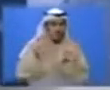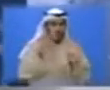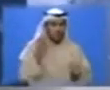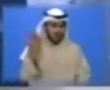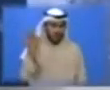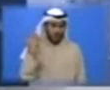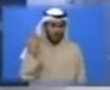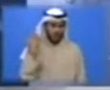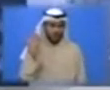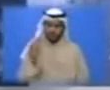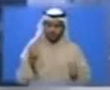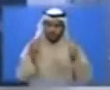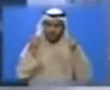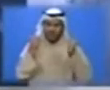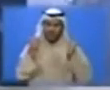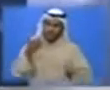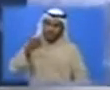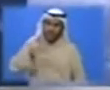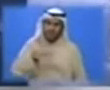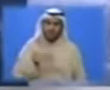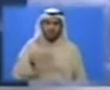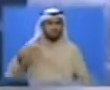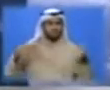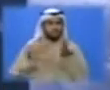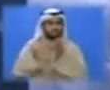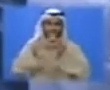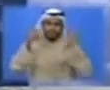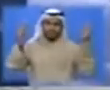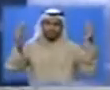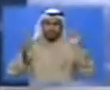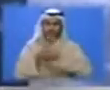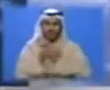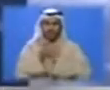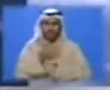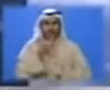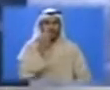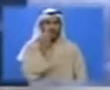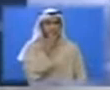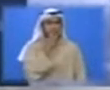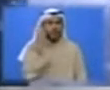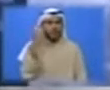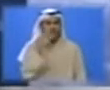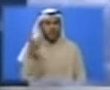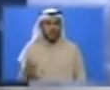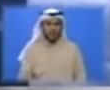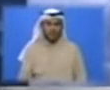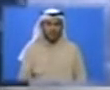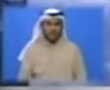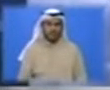السابقة حالات الوفاة كانت تقريبا يمكن 333 حالة وفاة،